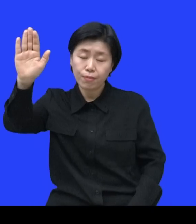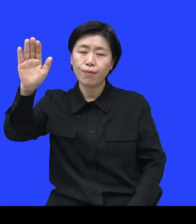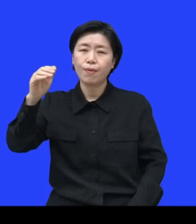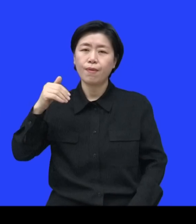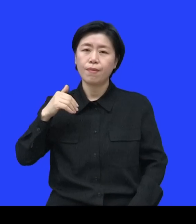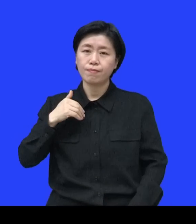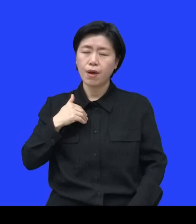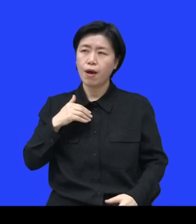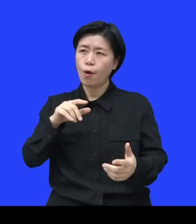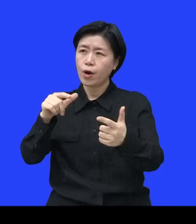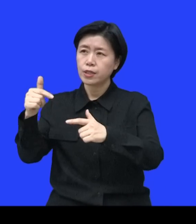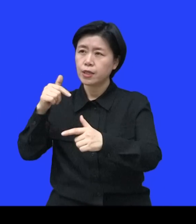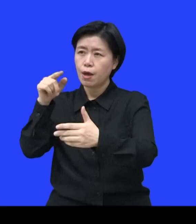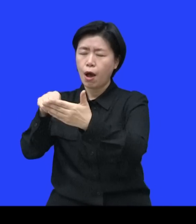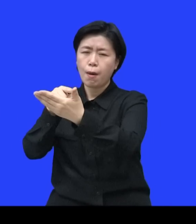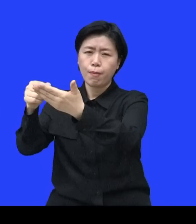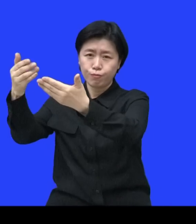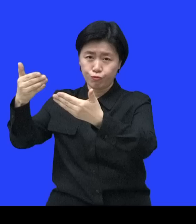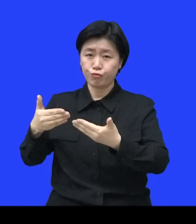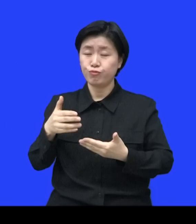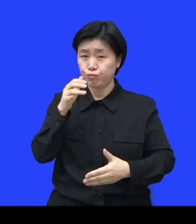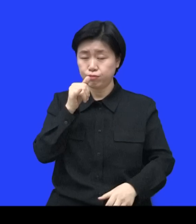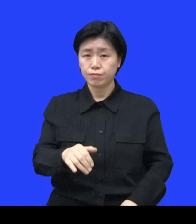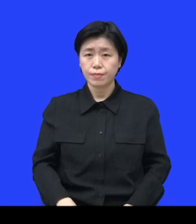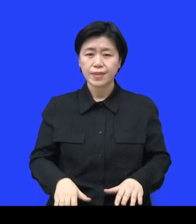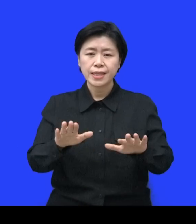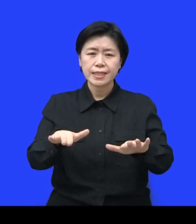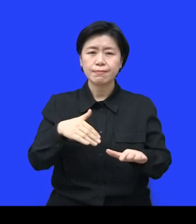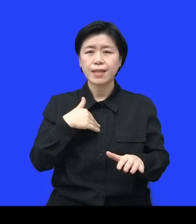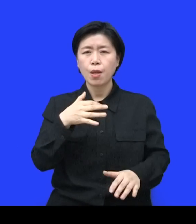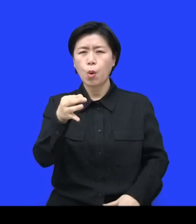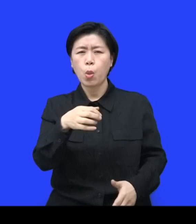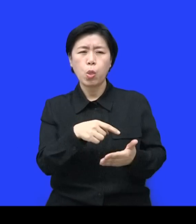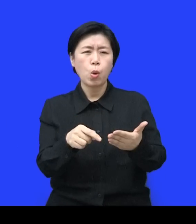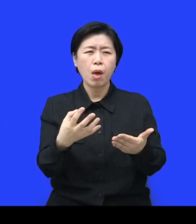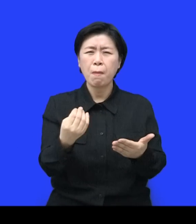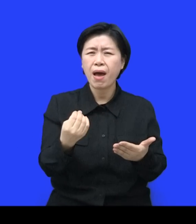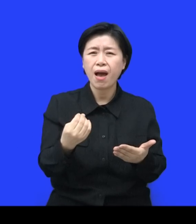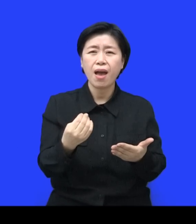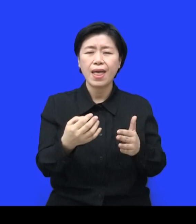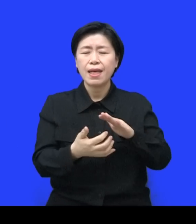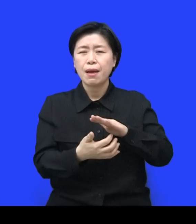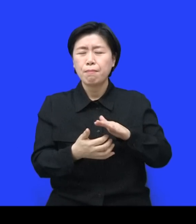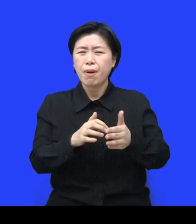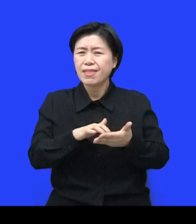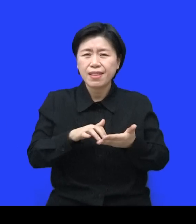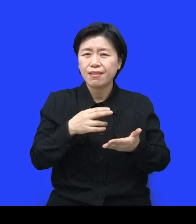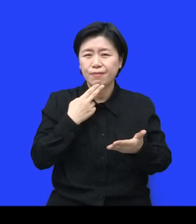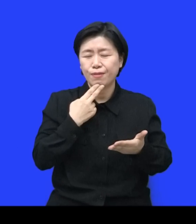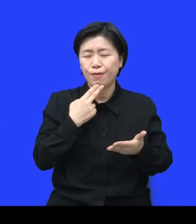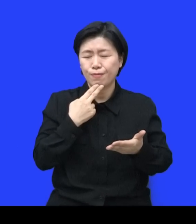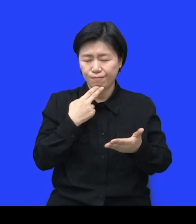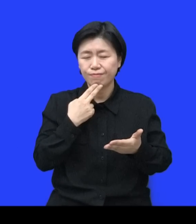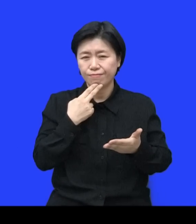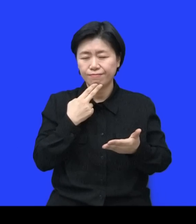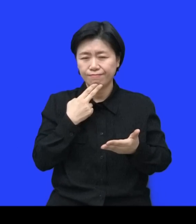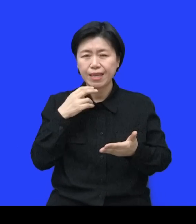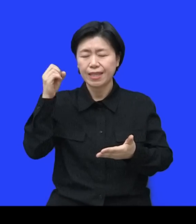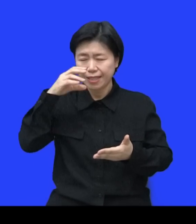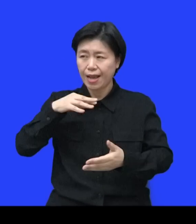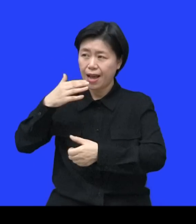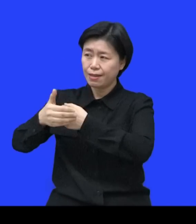내가 진짜 손해고 뭐고 그런 거 생각 안 하고 그냥 내가 하나님 앞에 진짜 기뻐하시는 거 내가 선택해야지.